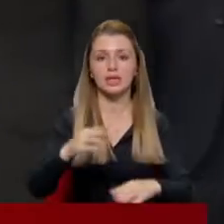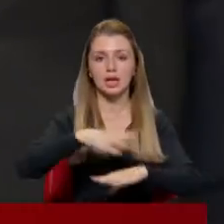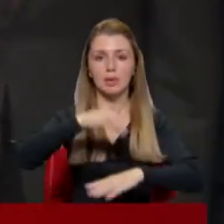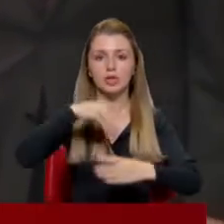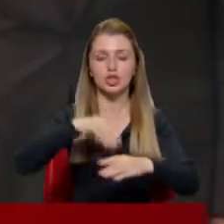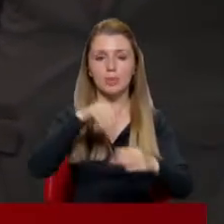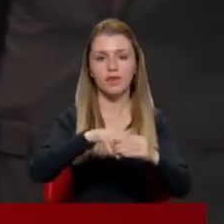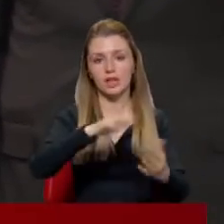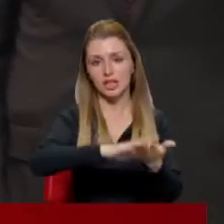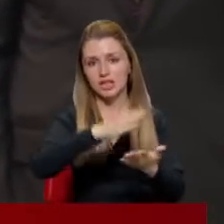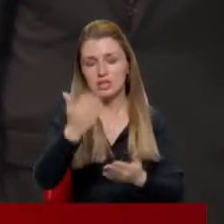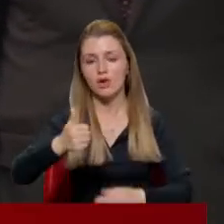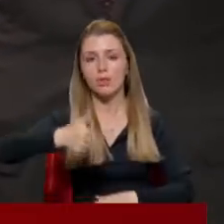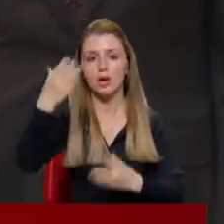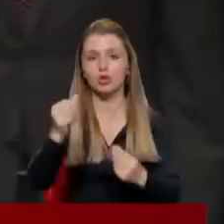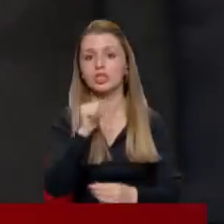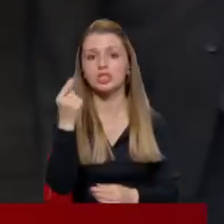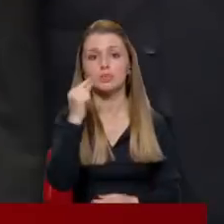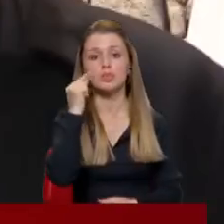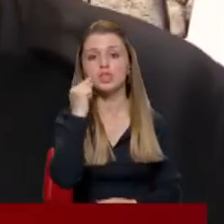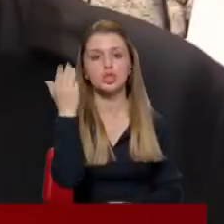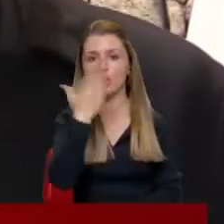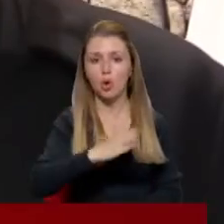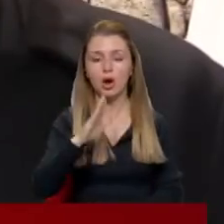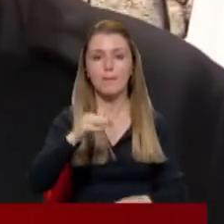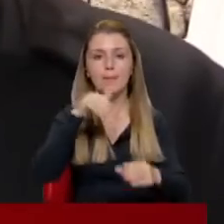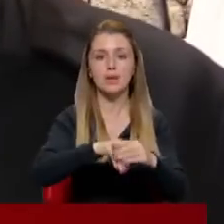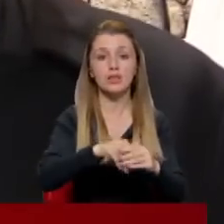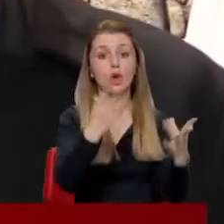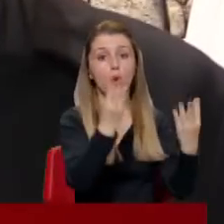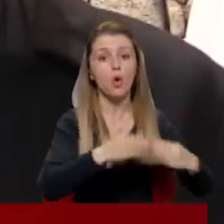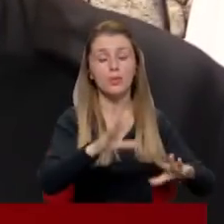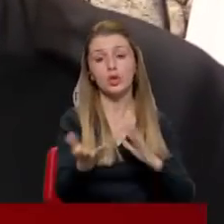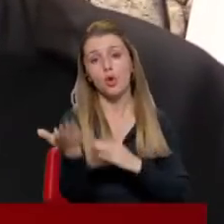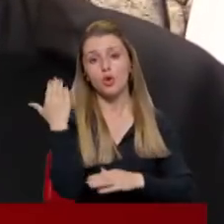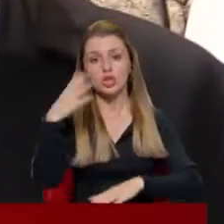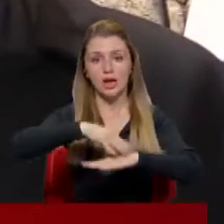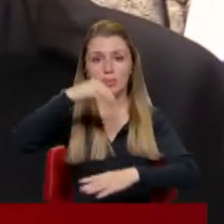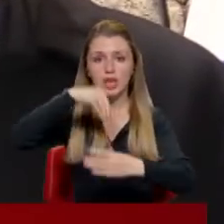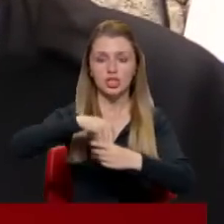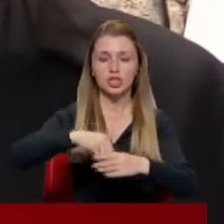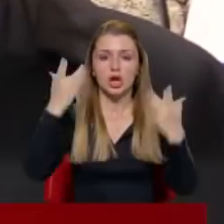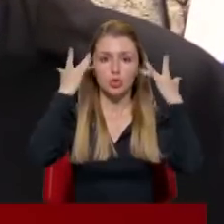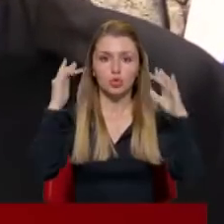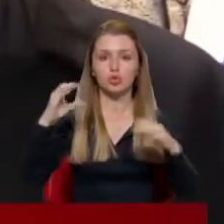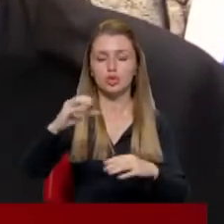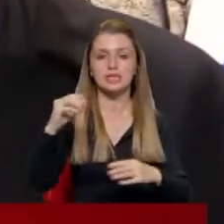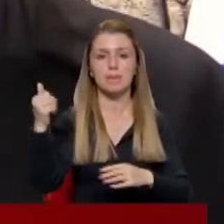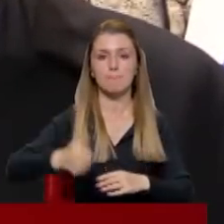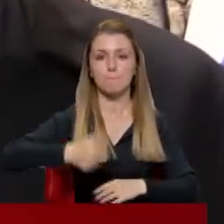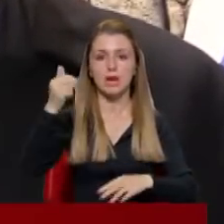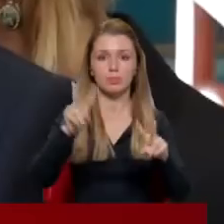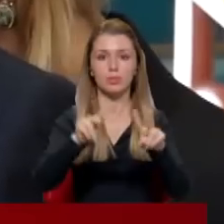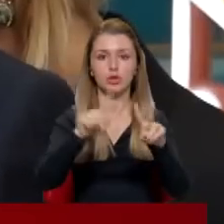milletvekilinden İstifa ederek bakan olan hiçbir isim bulunmuyor Ama milletvekili olmayan bir önceki kabineden Kültür ve Turizm Bakanı Mehmet